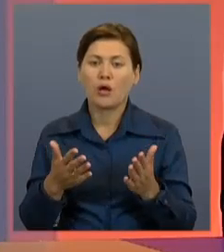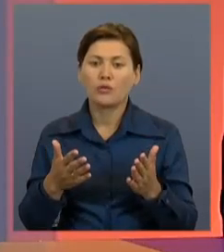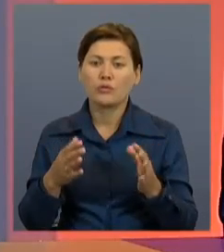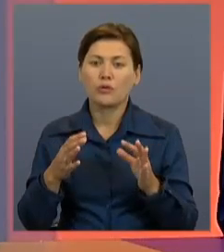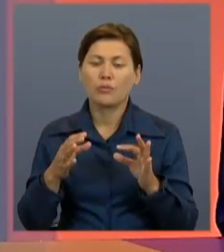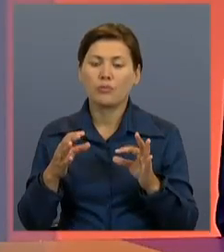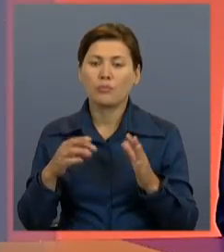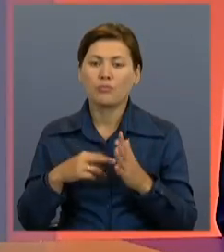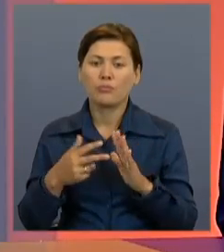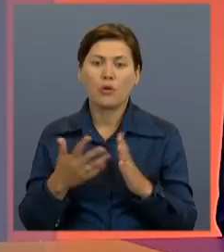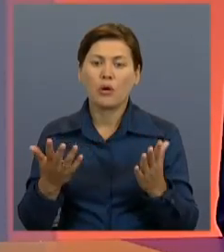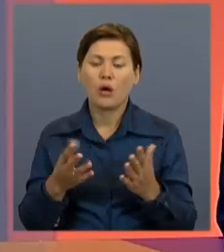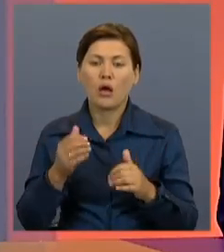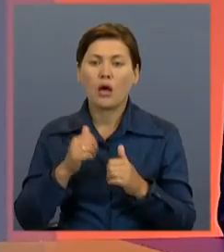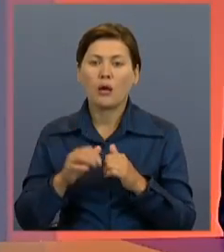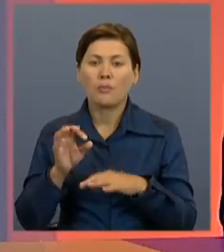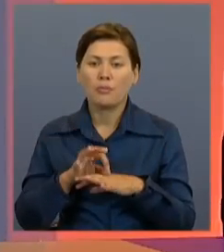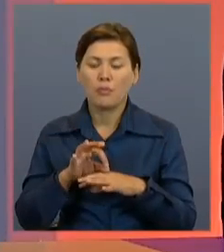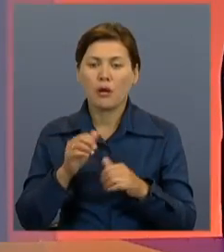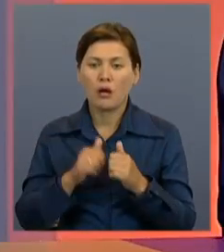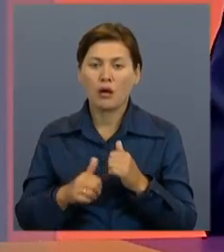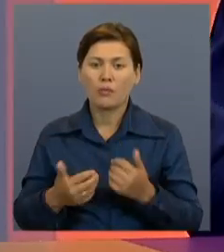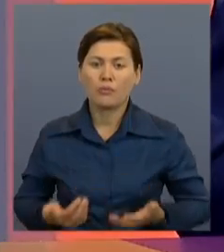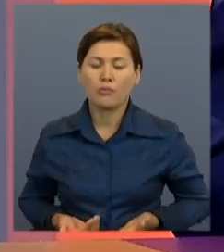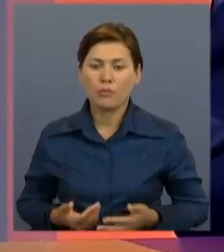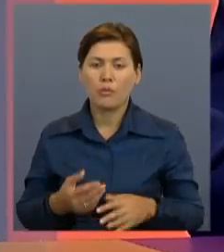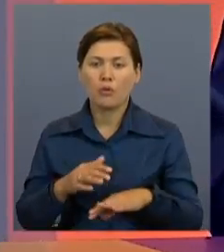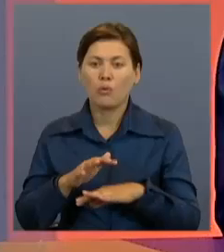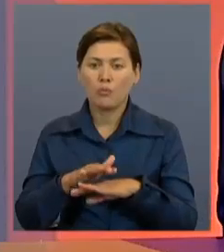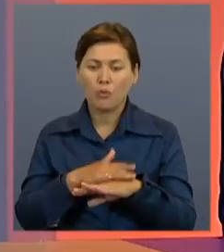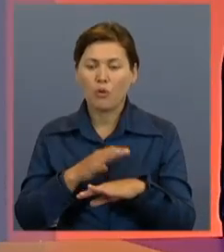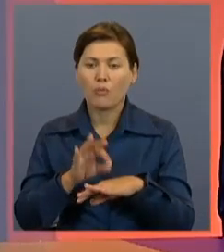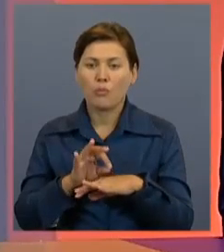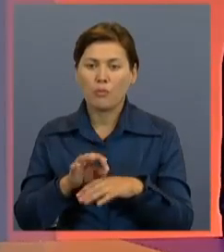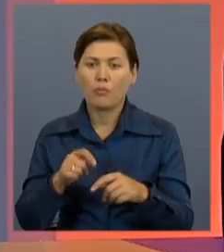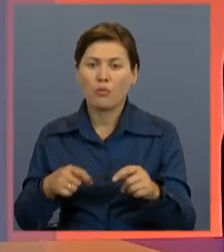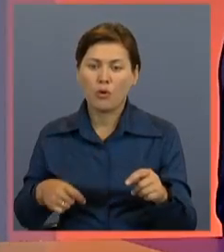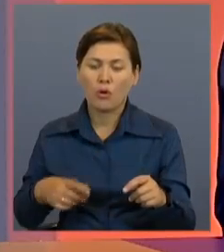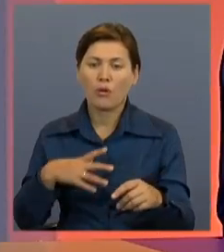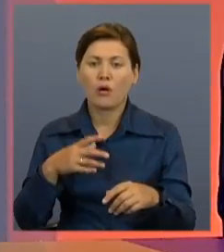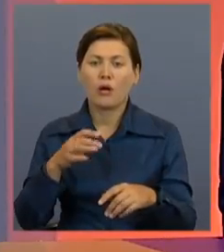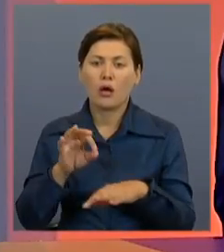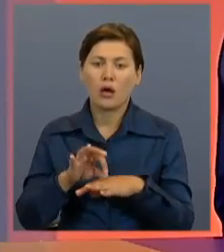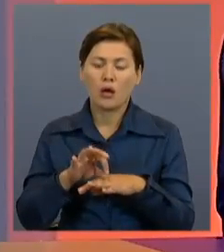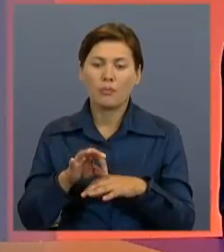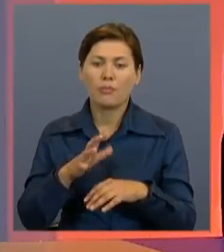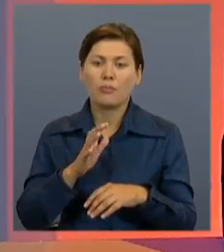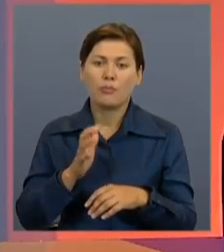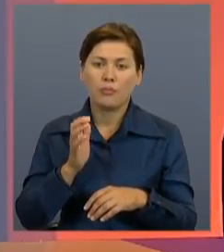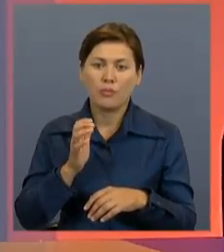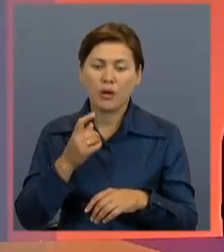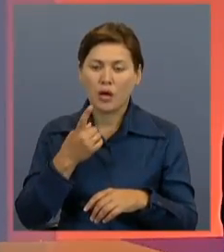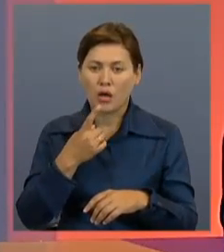Бұл әрбір ауру, әрбір тұрғын созылмалы аурулармен, оның ішінде қант диабеті, оның ішінде қан